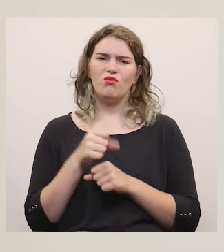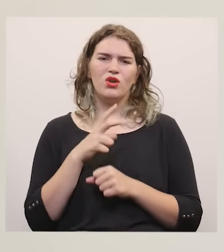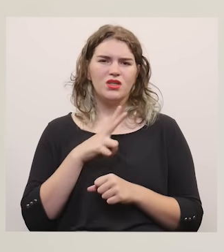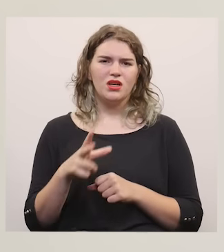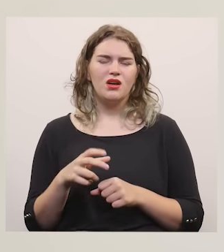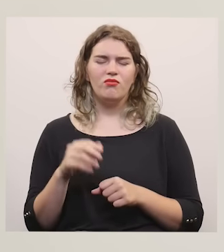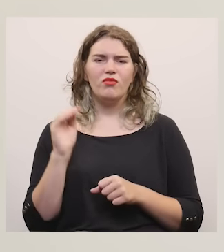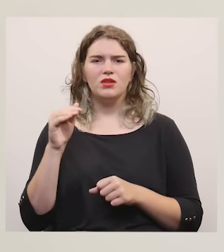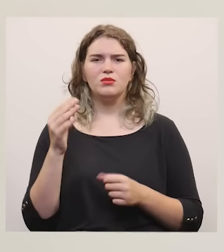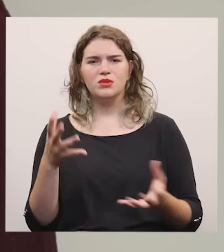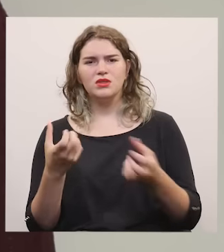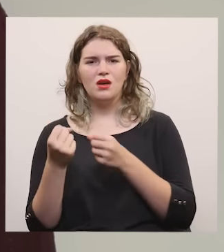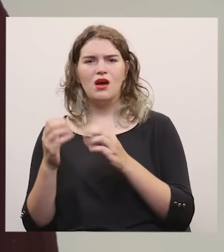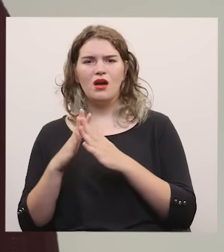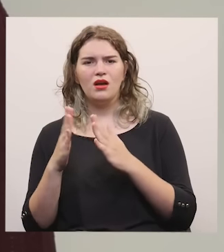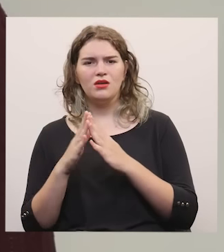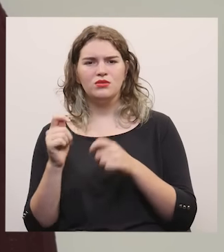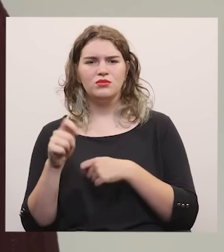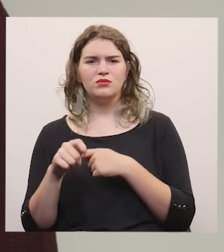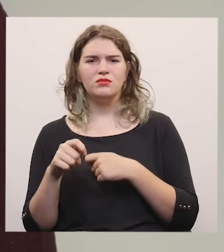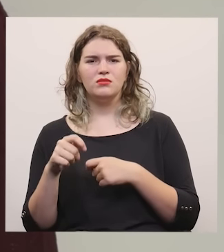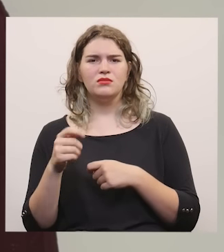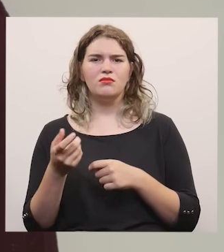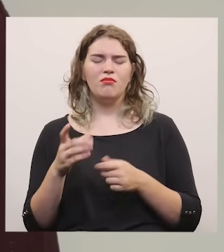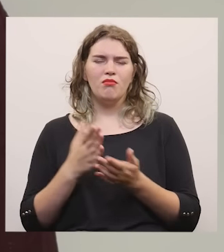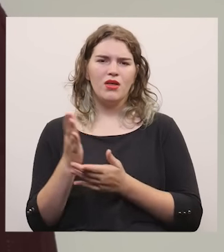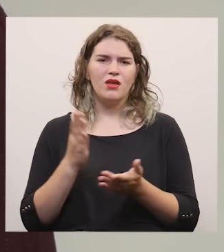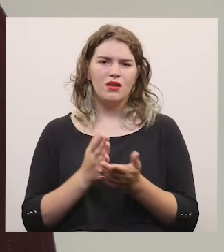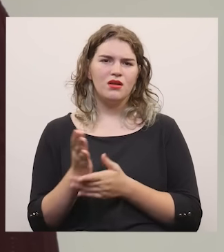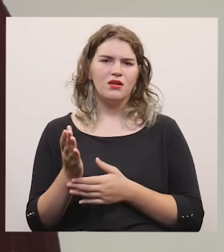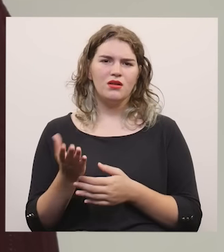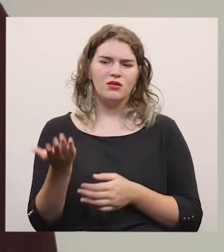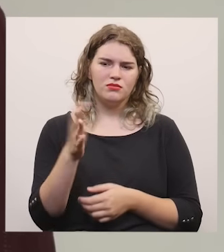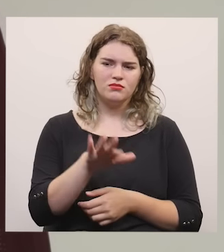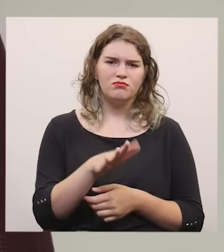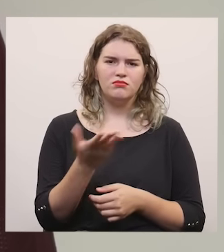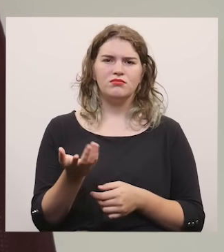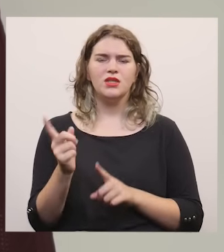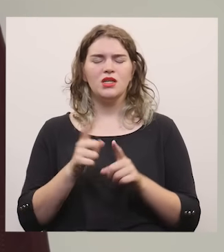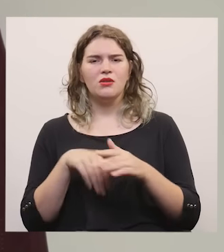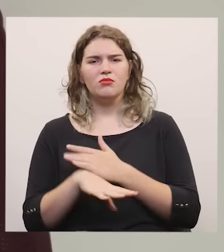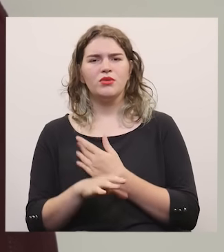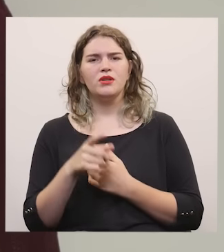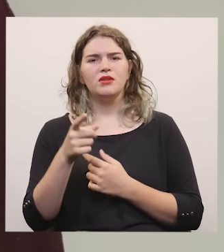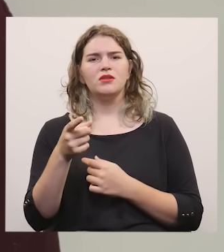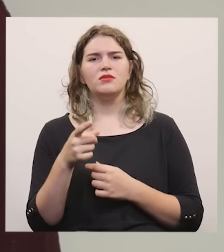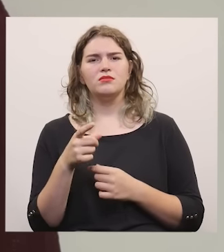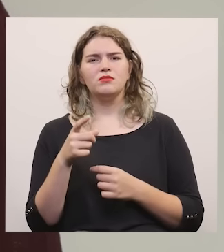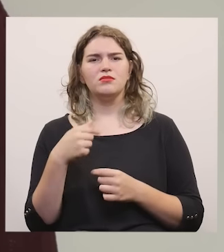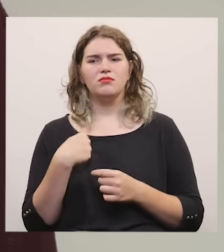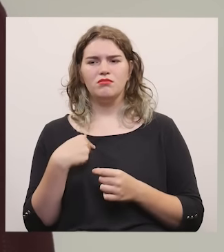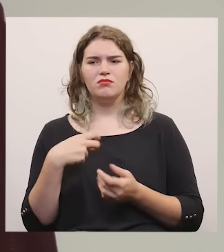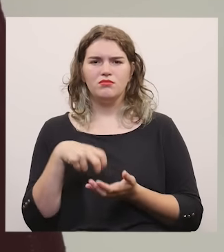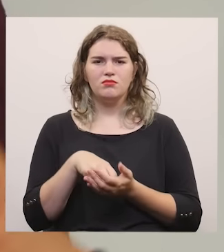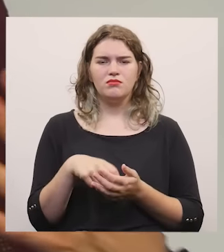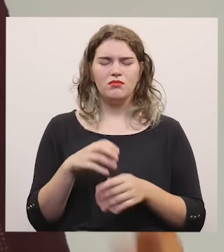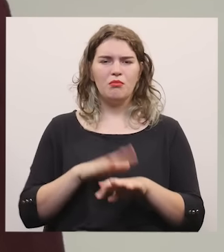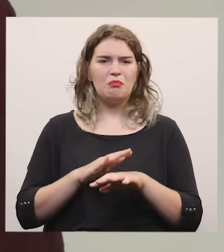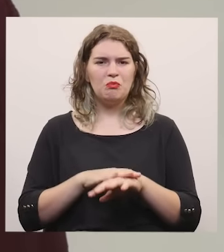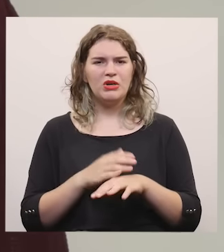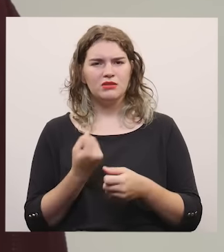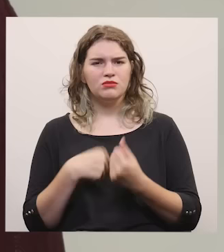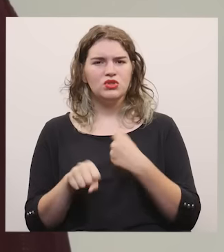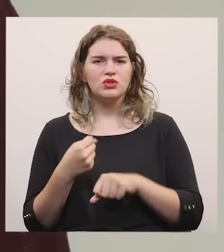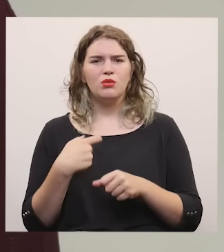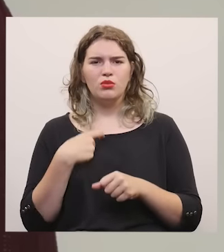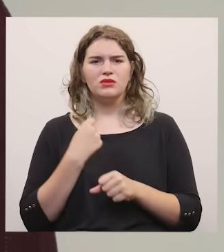este foarte gravă, va trebui să le ia acasă, să-l întorci toată viața de pe parte pe cealaltă, dar uitați că prin Harul lui Dumnezeu, el acum stă și își mișcă și